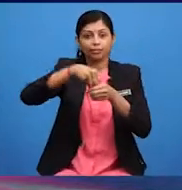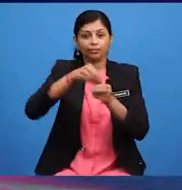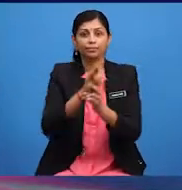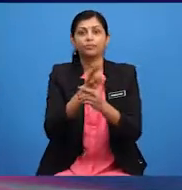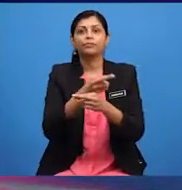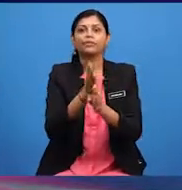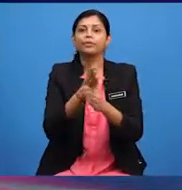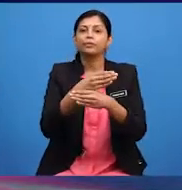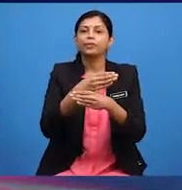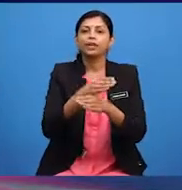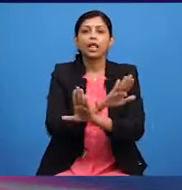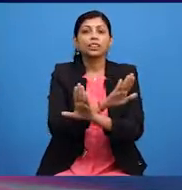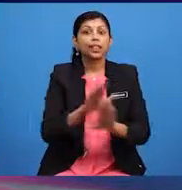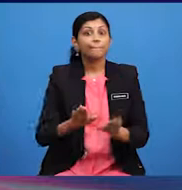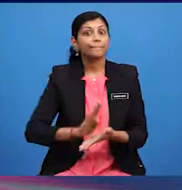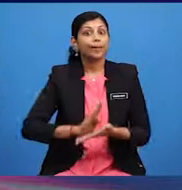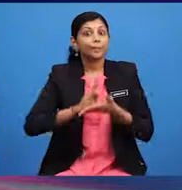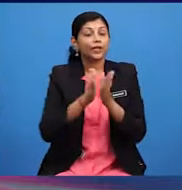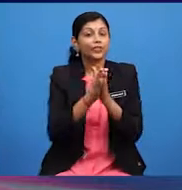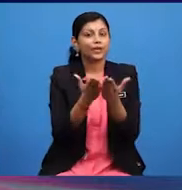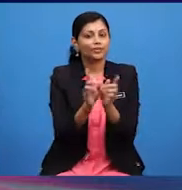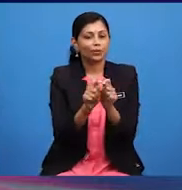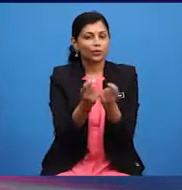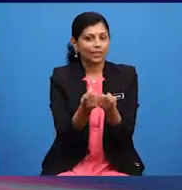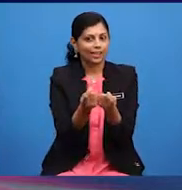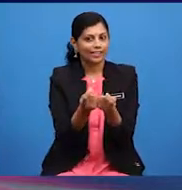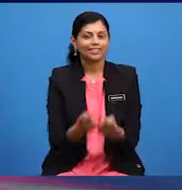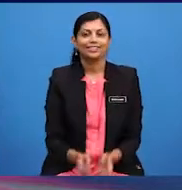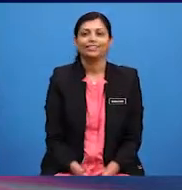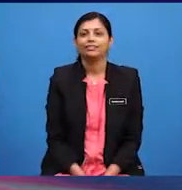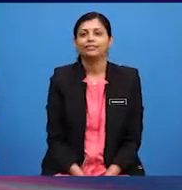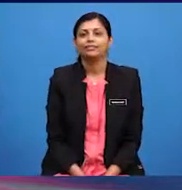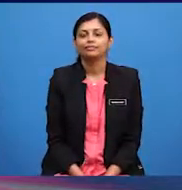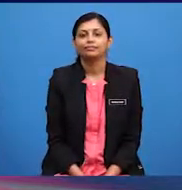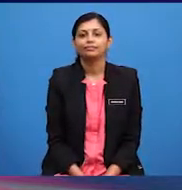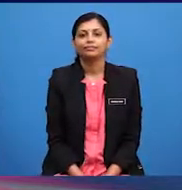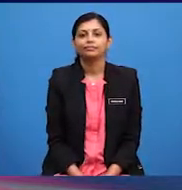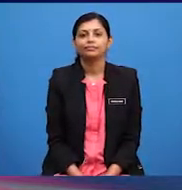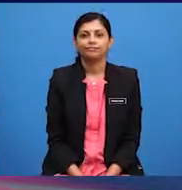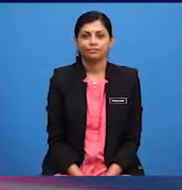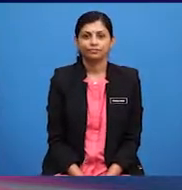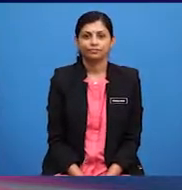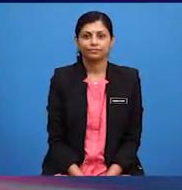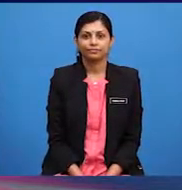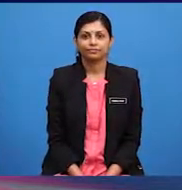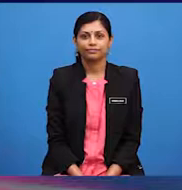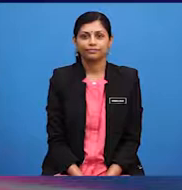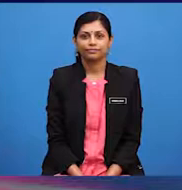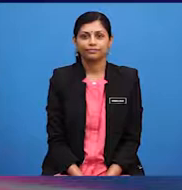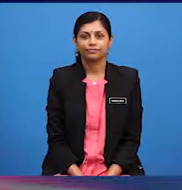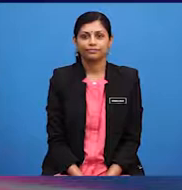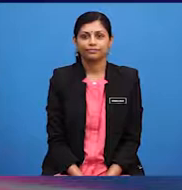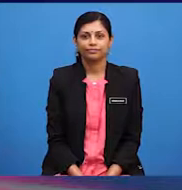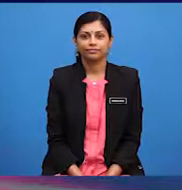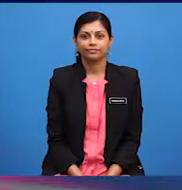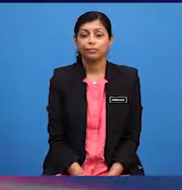lima peranan lakaran dalam reka bentuk tanpa bantuan buku teks.